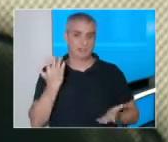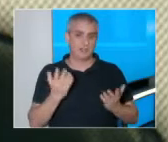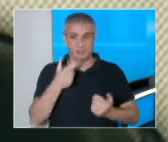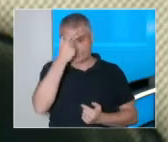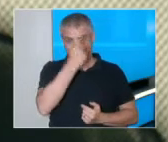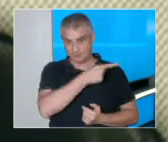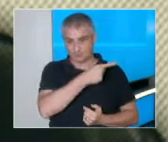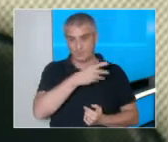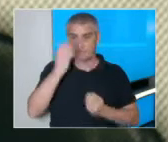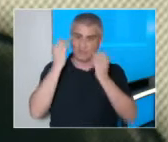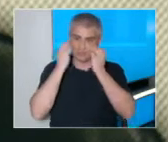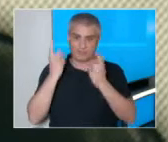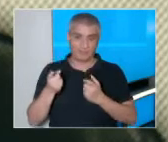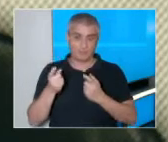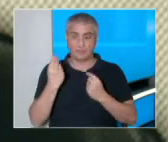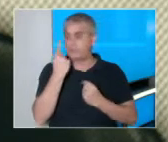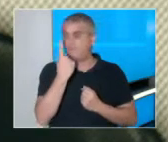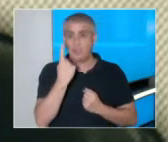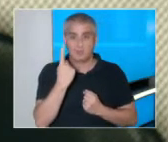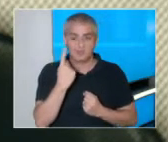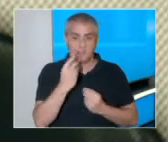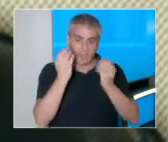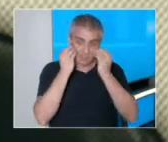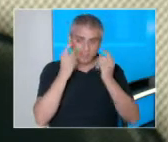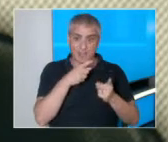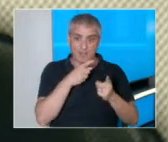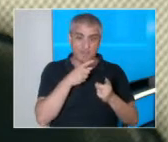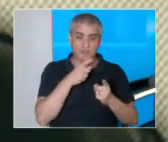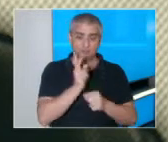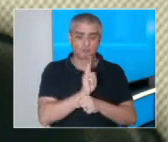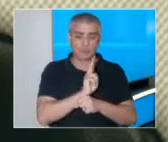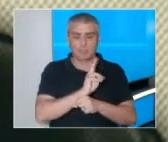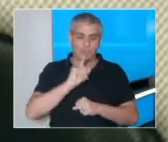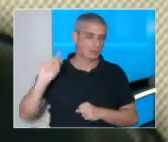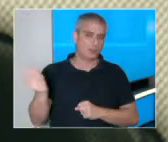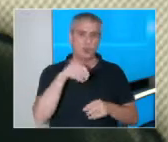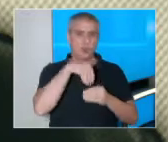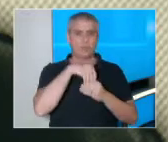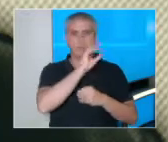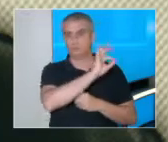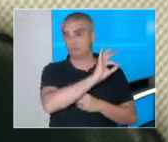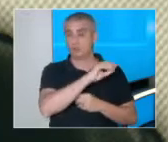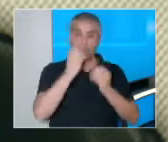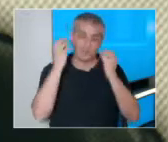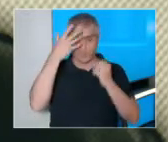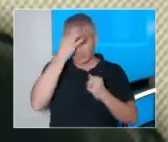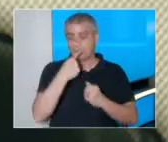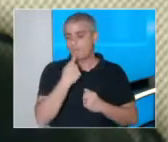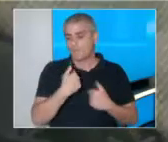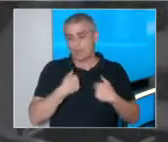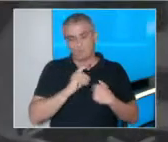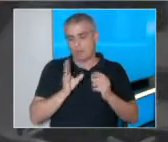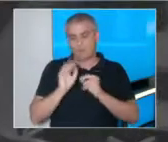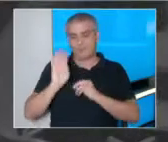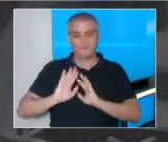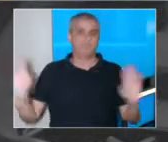גדעון סער לנפתלי בנט בדבר אחד. נפתלי בנט שיקר ורימה את כל הבוחרים שלו. גדעון לפחות אמר, אני לא